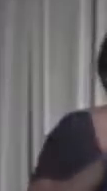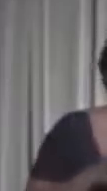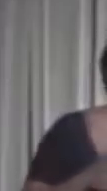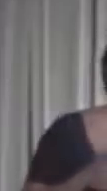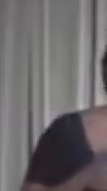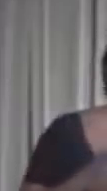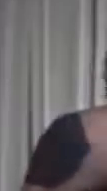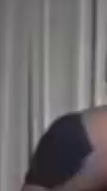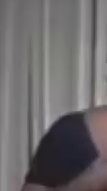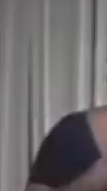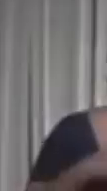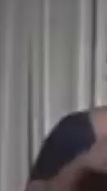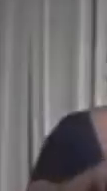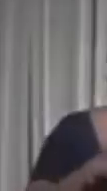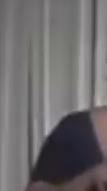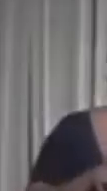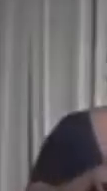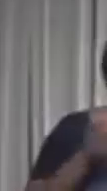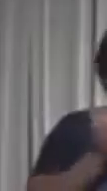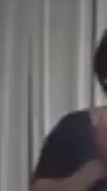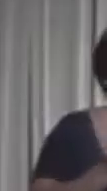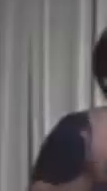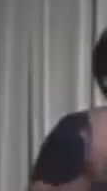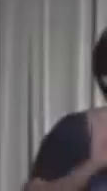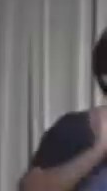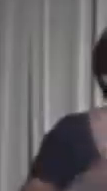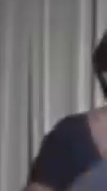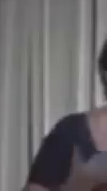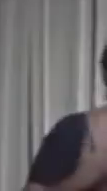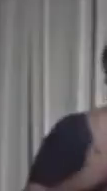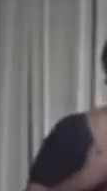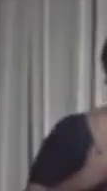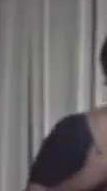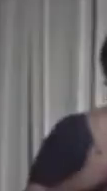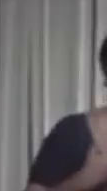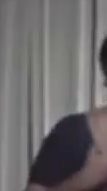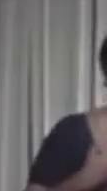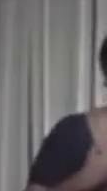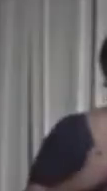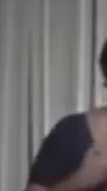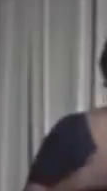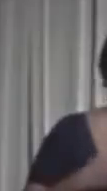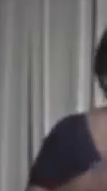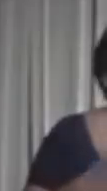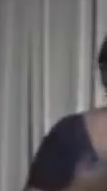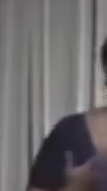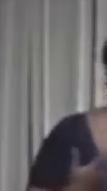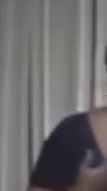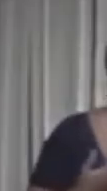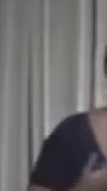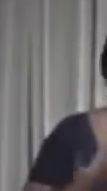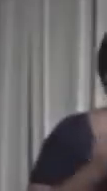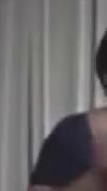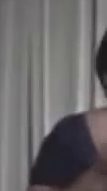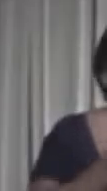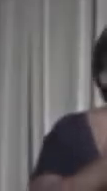தனக்கு நடந்திருக்கின்ற அநியாயத்தை, அநியாயமாக கைது செய்யப்பட்டதை, தான் சிறையில் இருந்ததை, தனக்கு மலசலம் கூட கழிக்க செல்வதற்கு அனுமதி